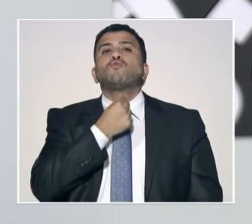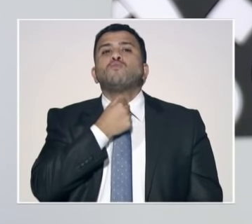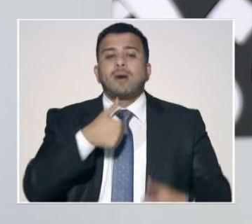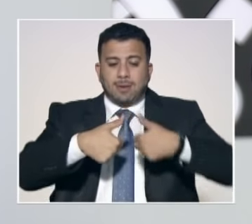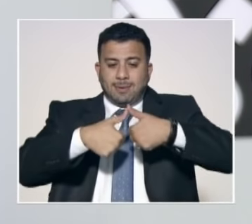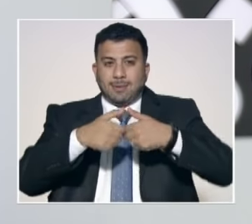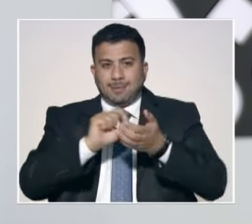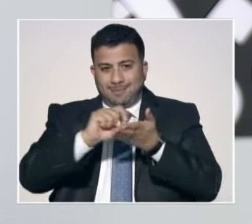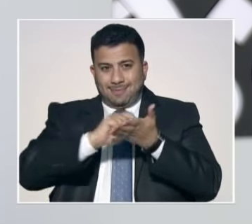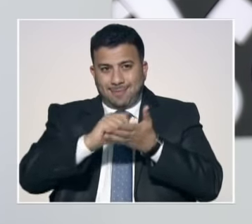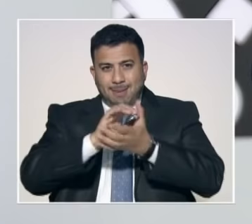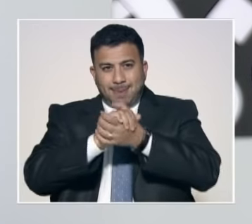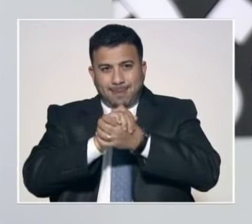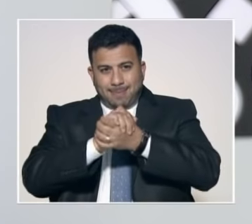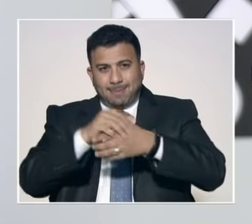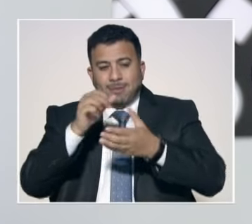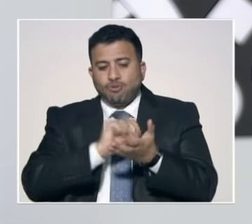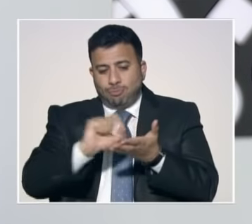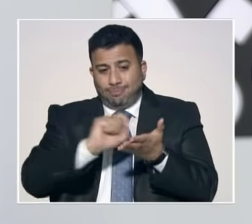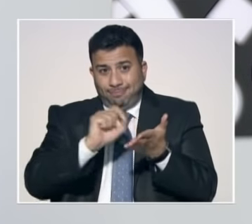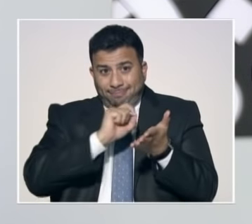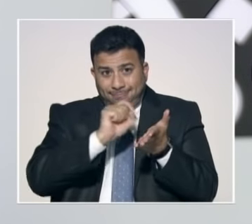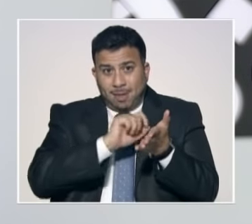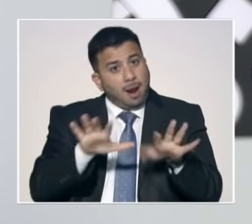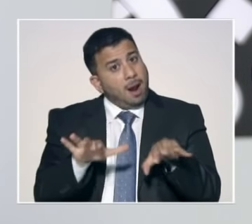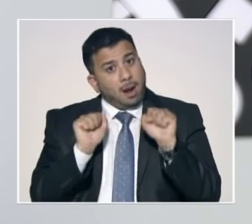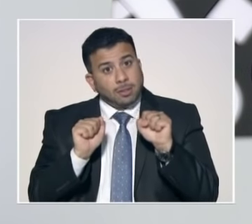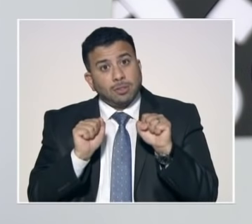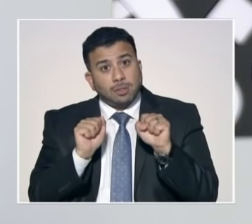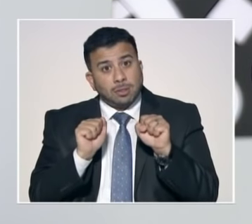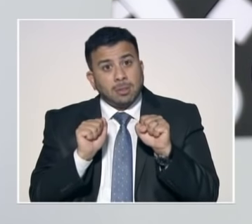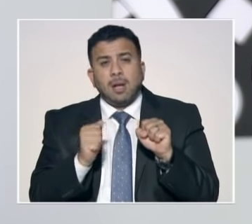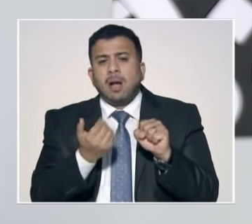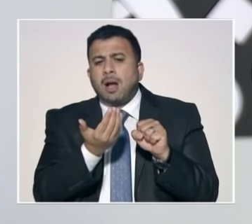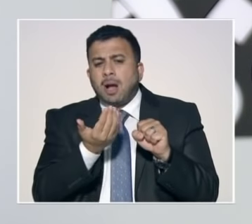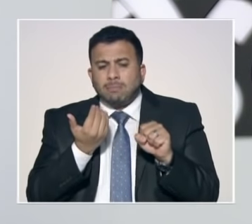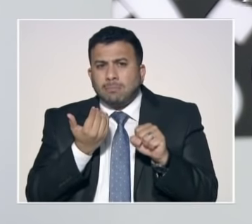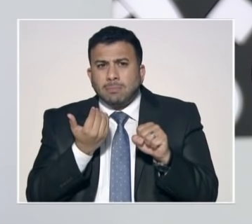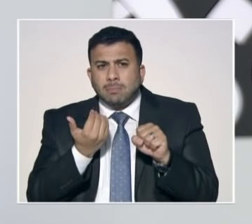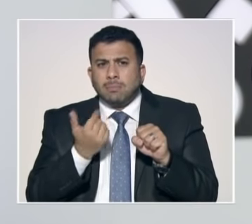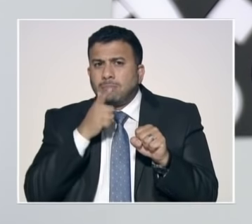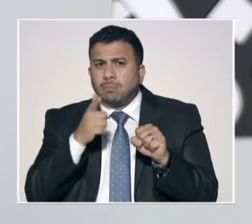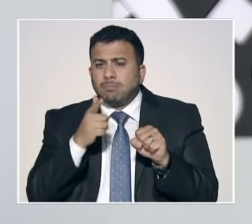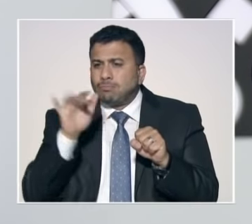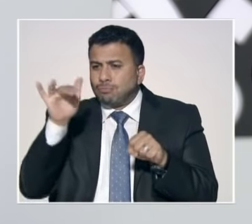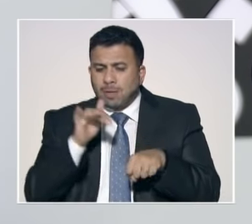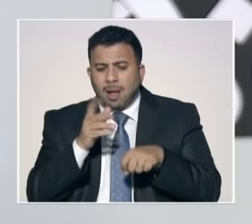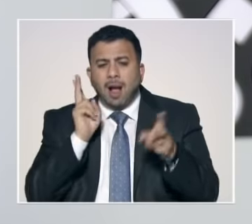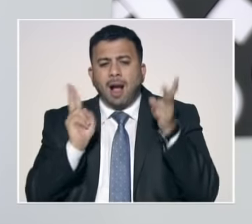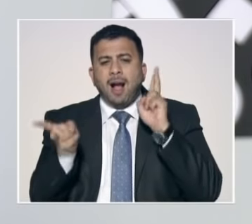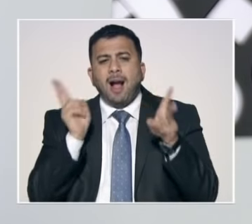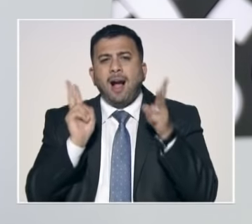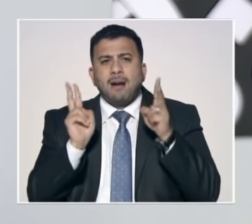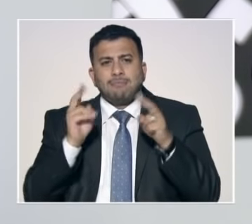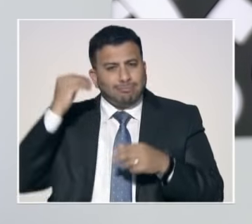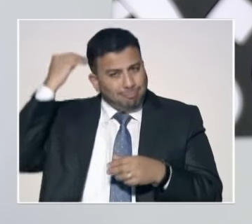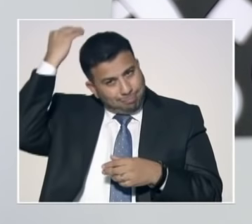الجمعة القادم. فحفلة الزواج قبل الحفلة بنصف ساعة بساعة يجي المأذون، المأذون